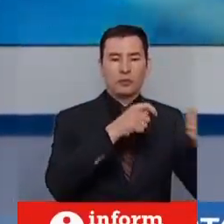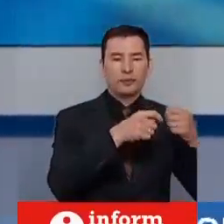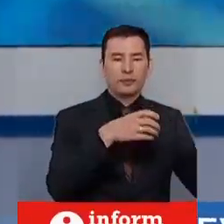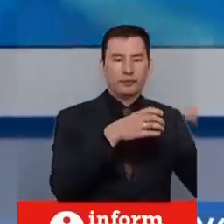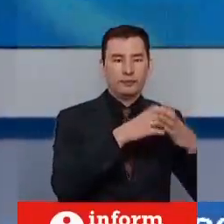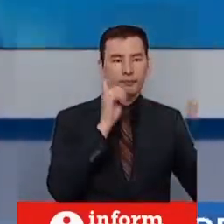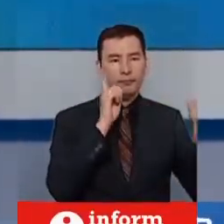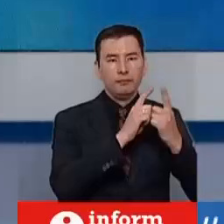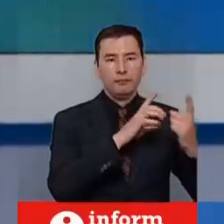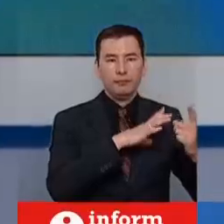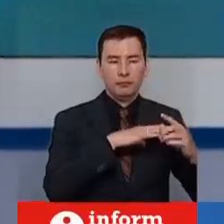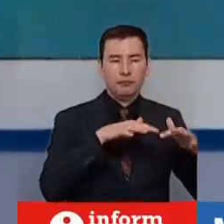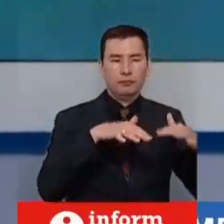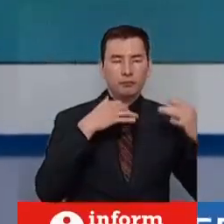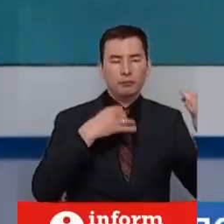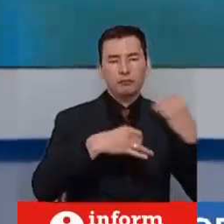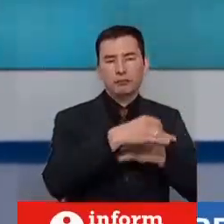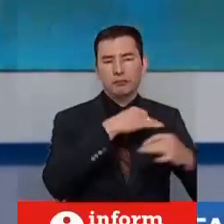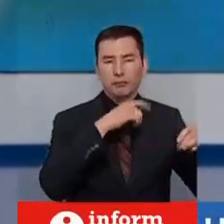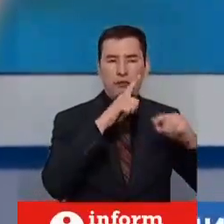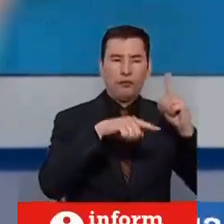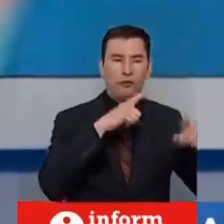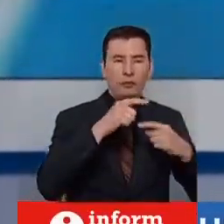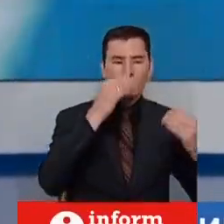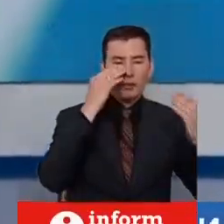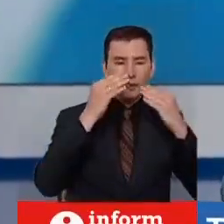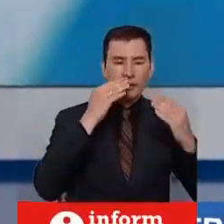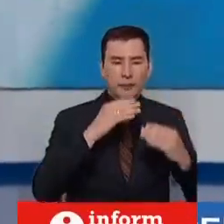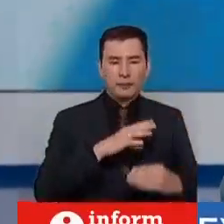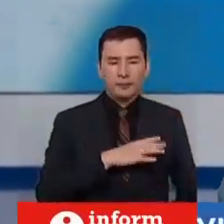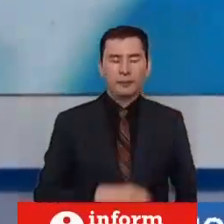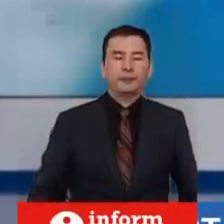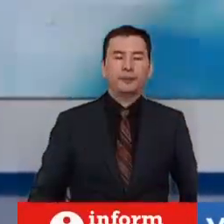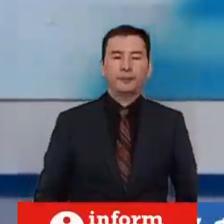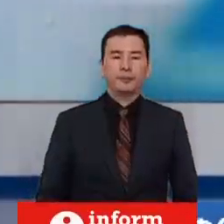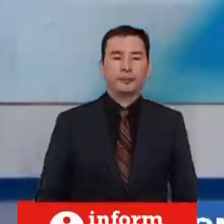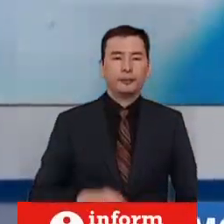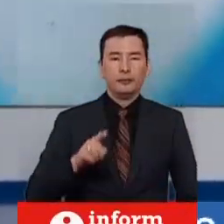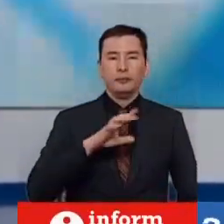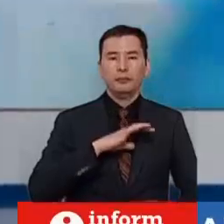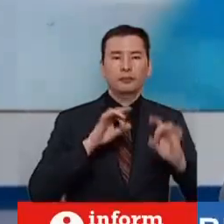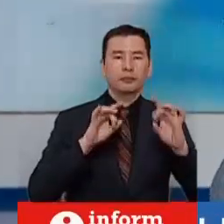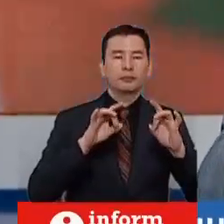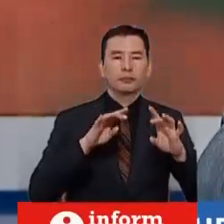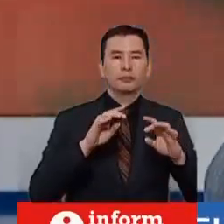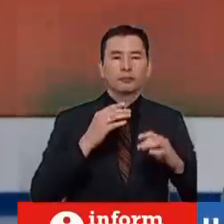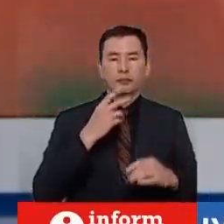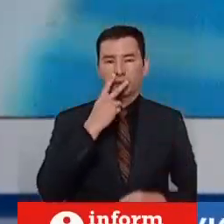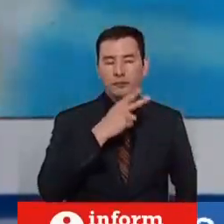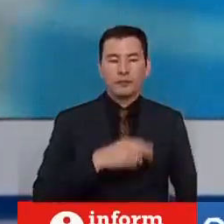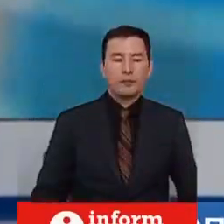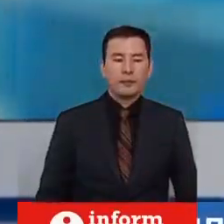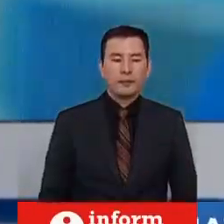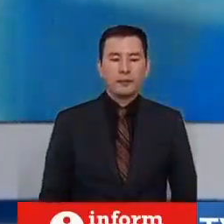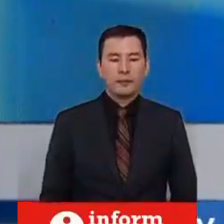жаксылыков провел совещание с командирами воинских частей и соединений сжимал Габдуллина расскажет как казахстанские военные